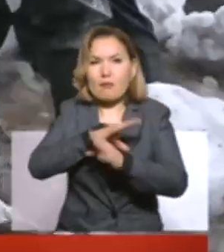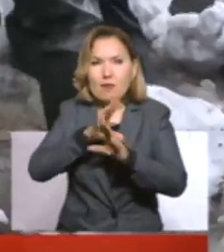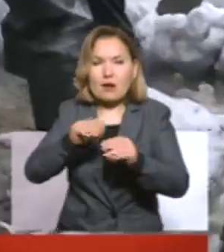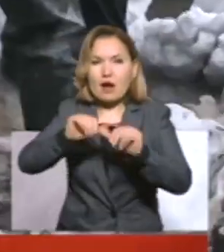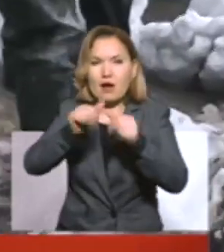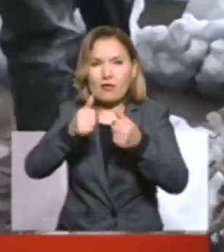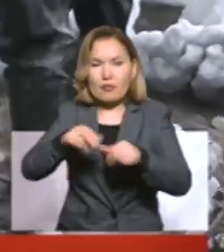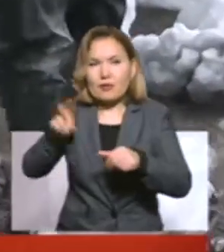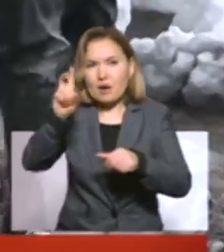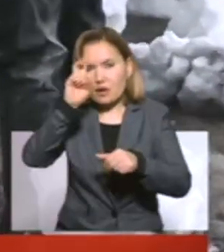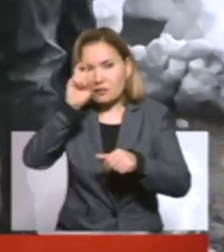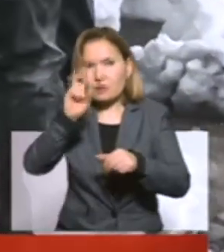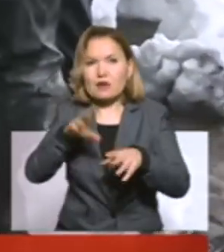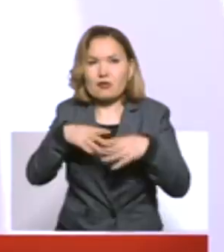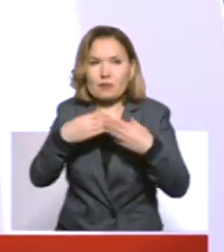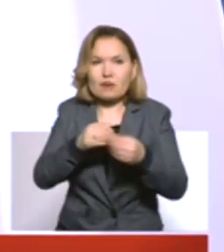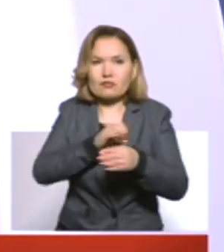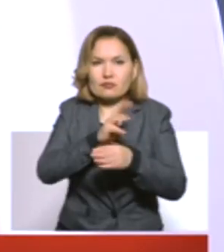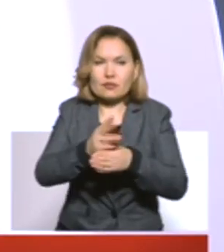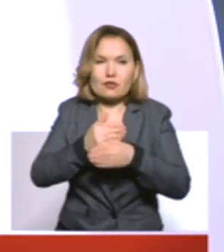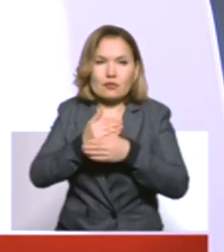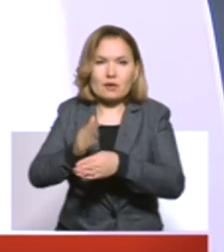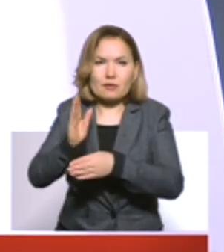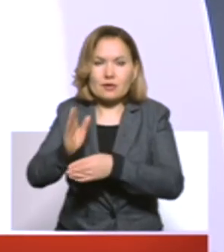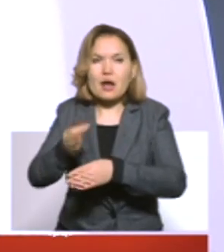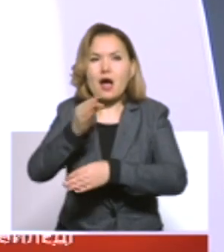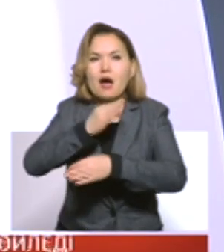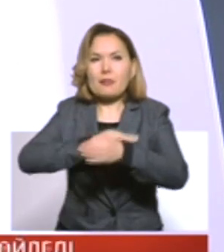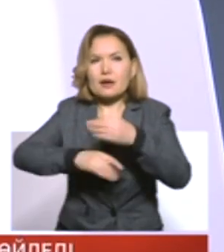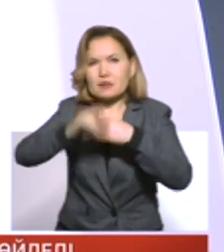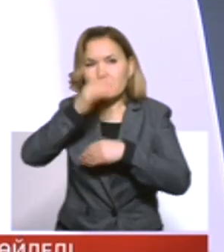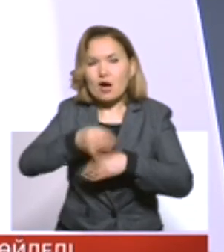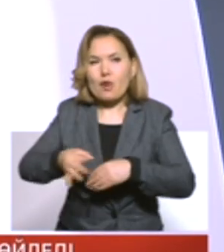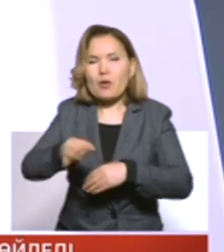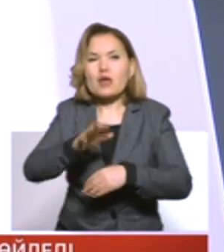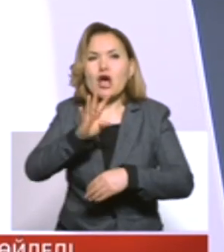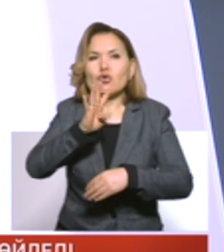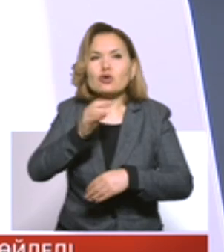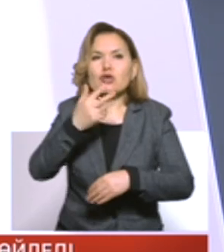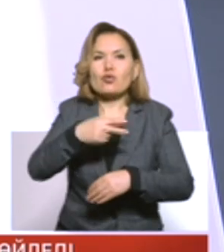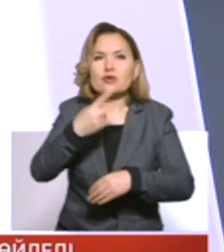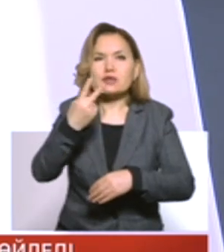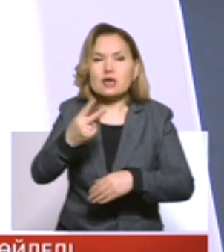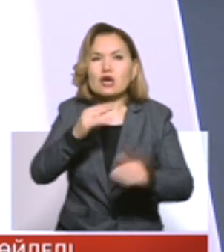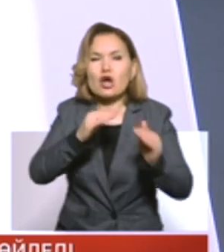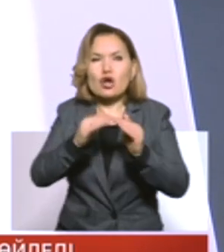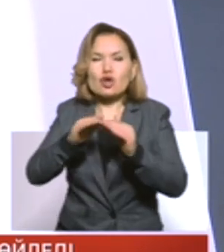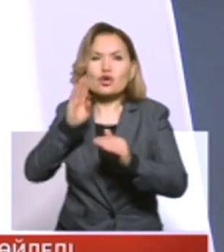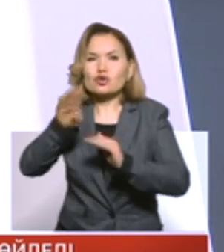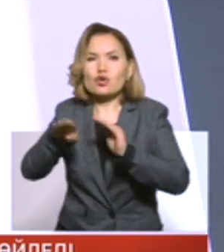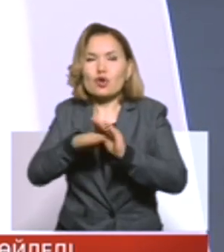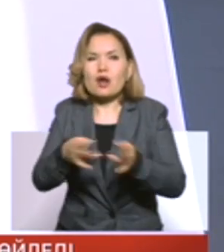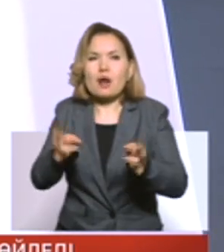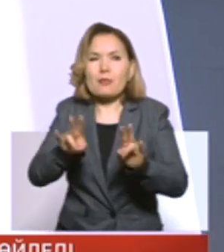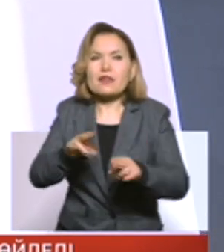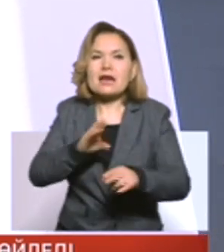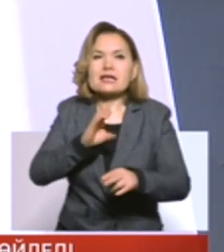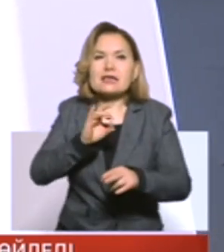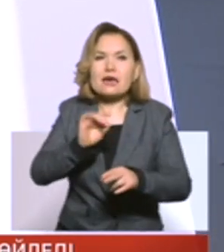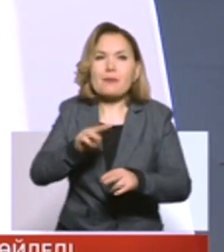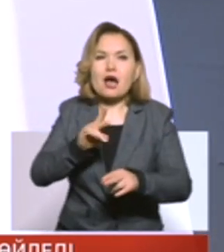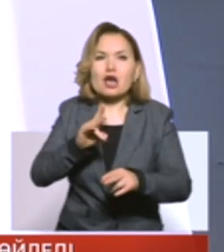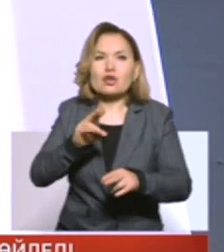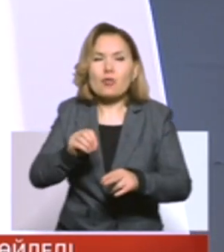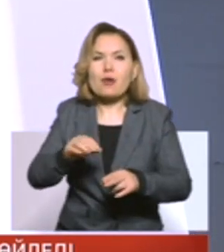арнасы, Қостанай облысы. Ал батыс Қазақстан облысында 432 тұрғын үйге су жайылды. Әсіресе Сырым және